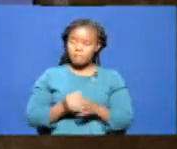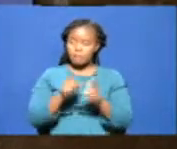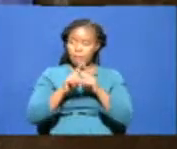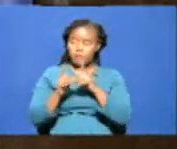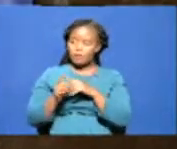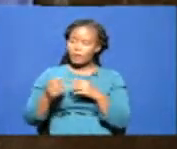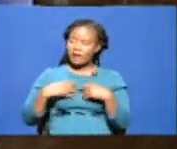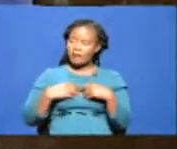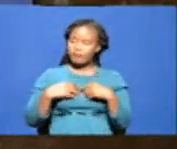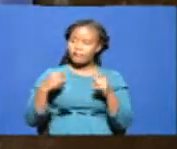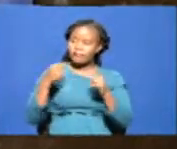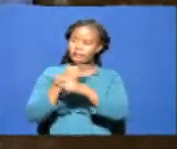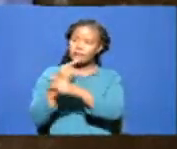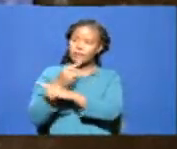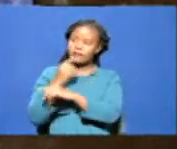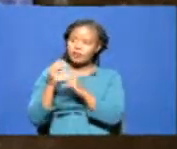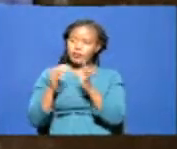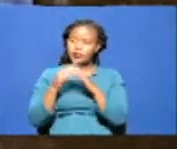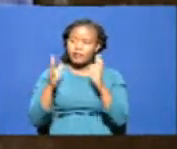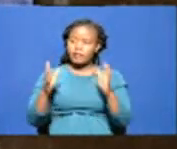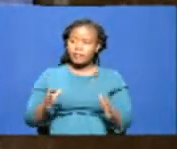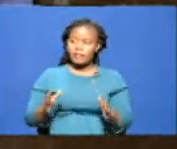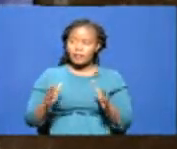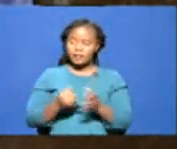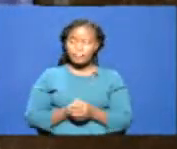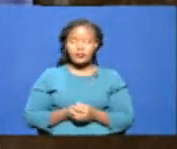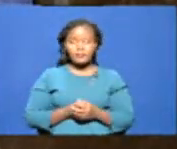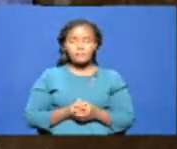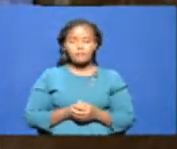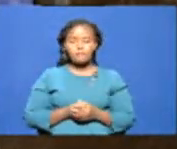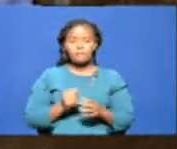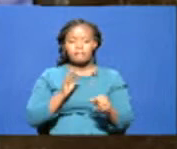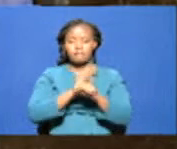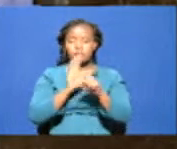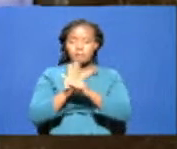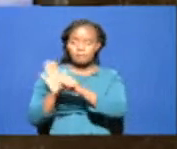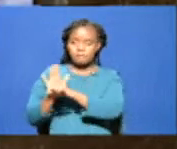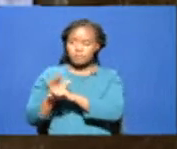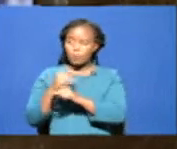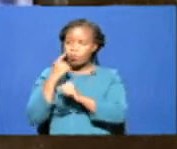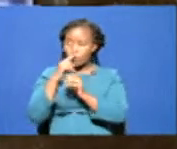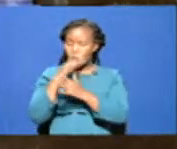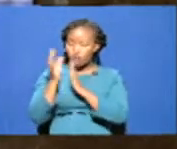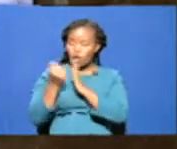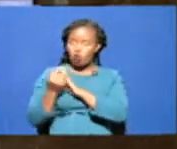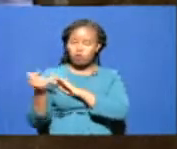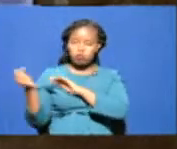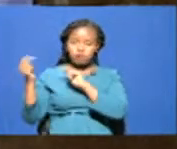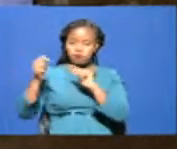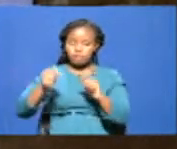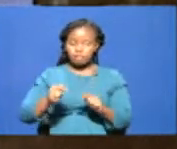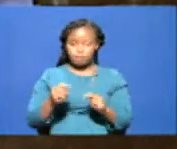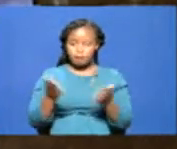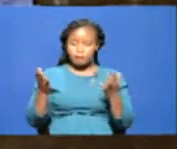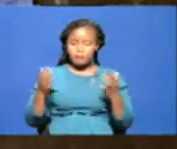pia bwana Cheboyo na wengineo wengi ambao wako hapa, kwa bwana waziri bwana Nyemwea, na vile